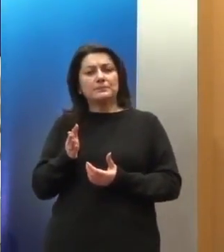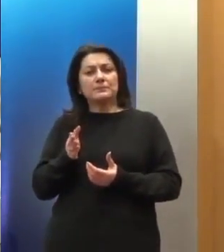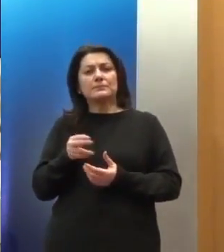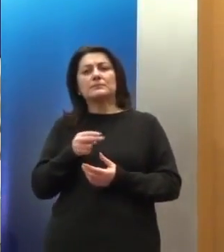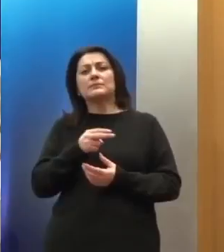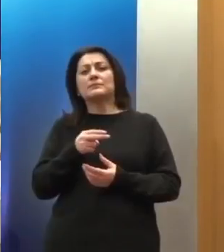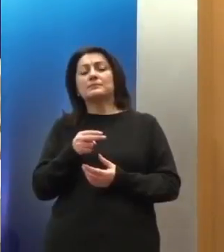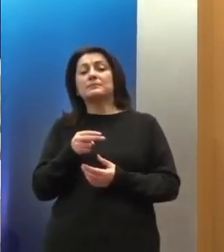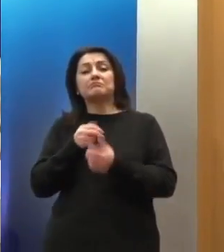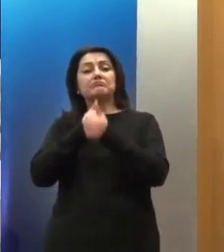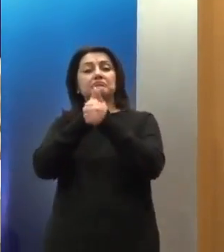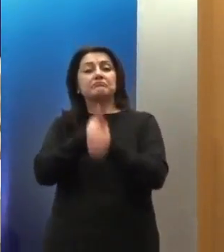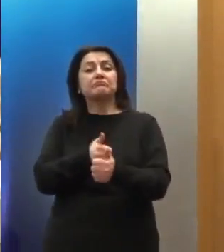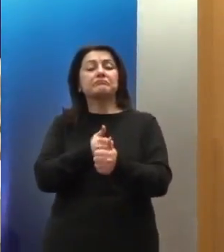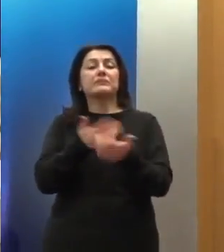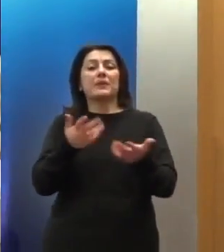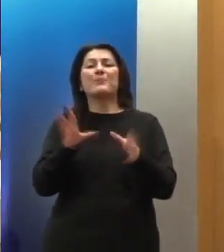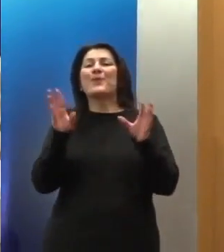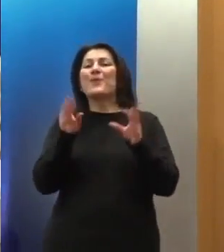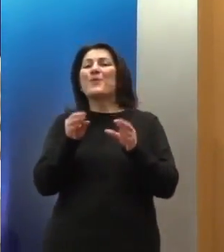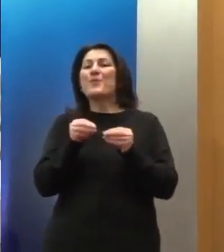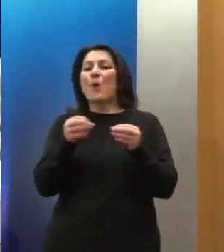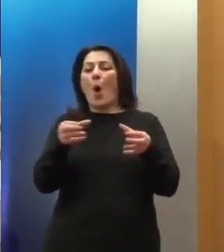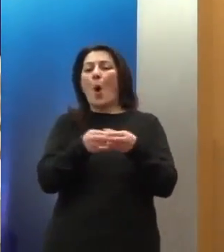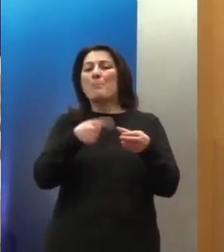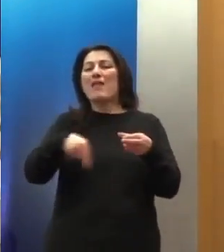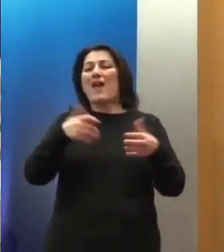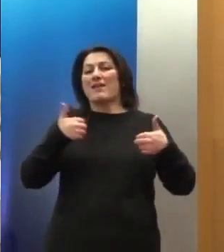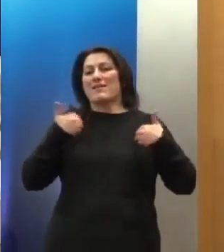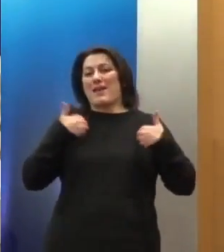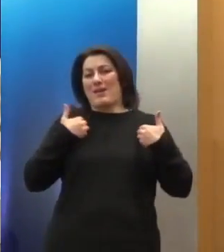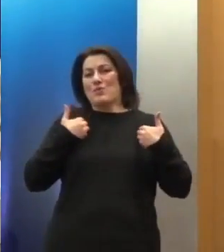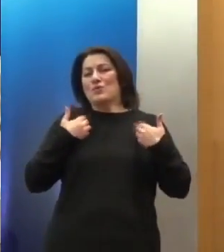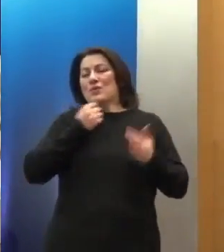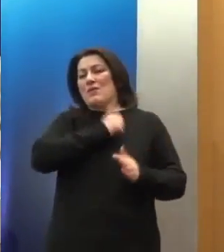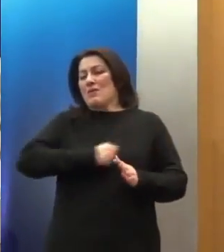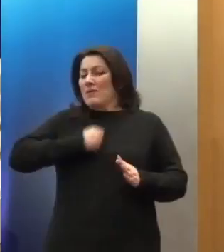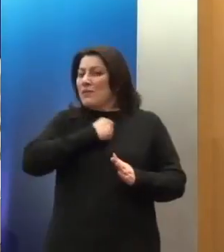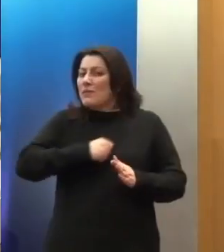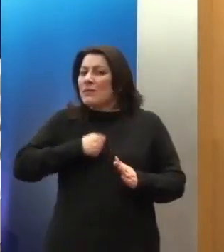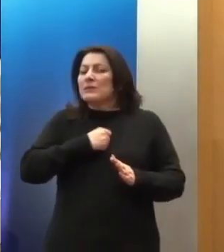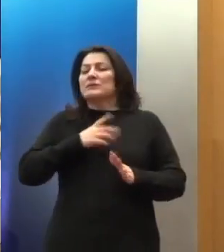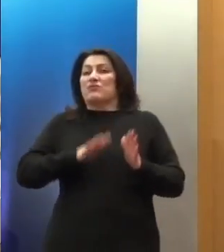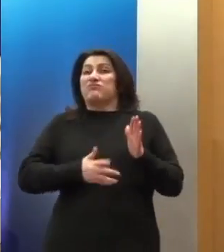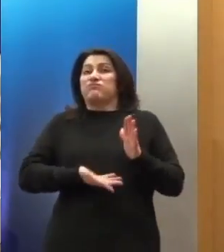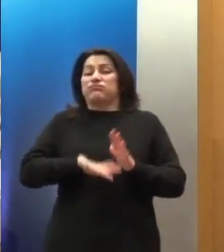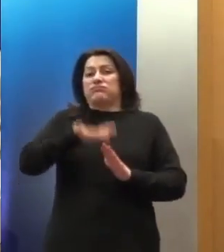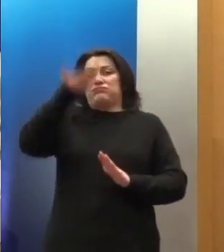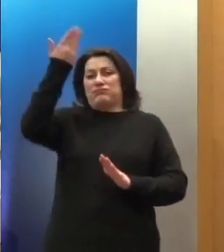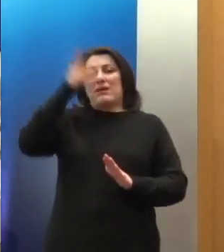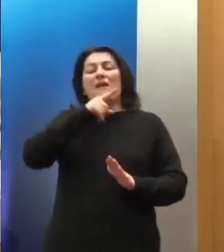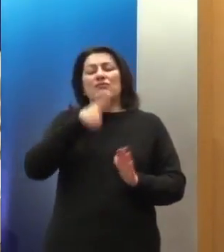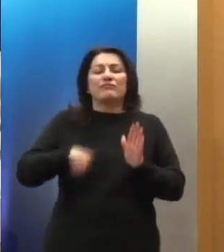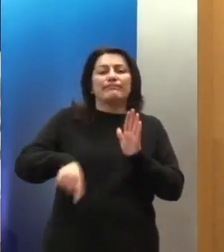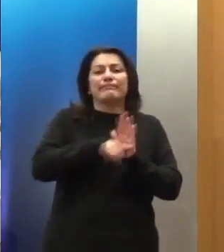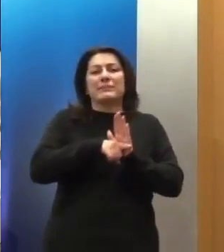κάτωθι. Για την ανεργία των νέων, επειδή είναι πολύ υψηλή και έχει μεγάλες αρνητικές επιπτώσεις στη ζωή